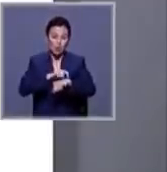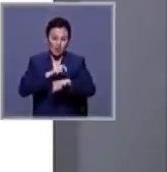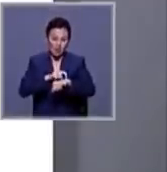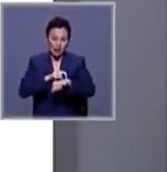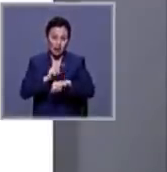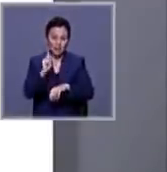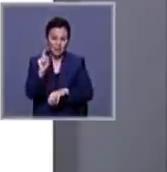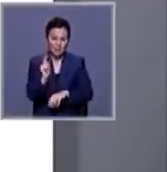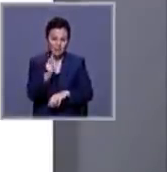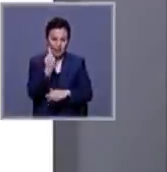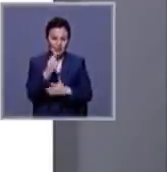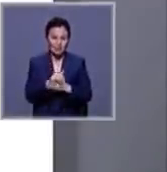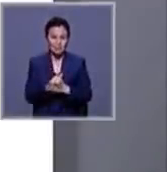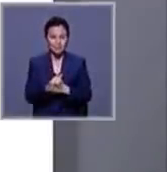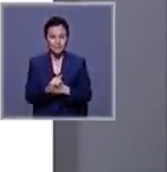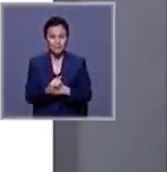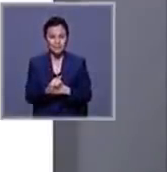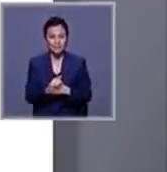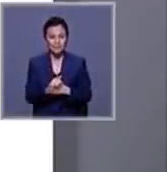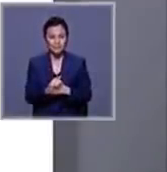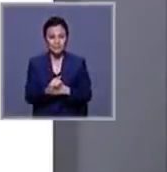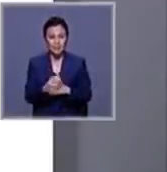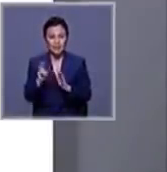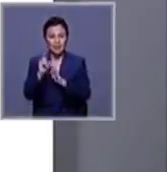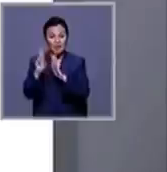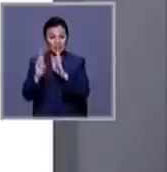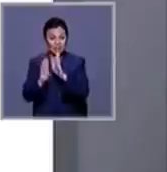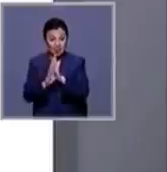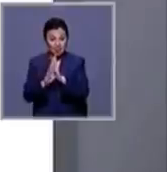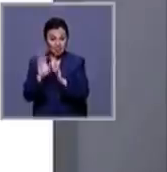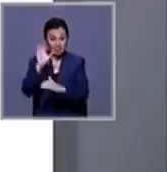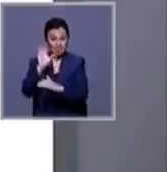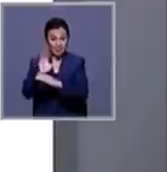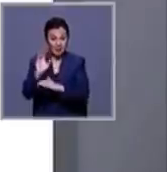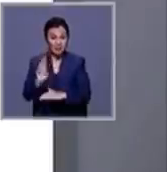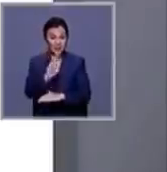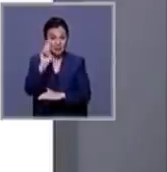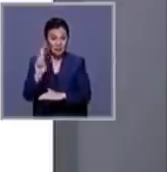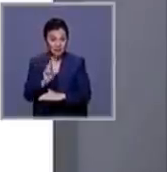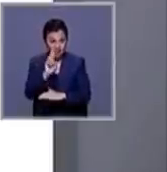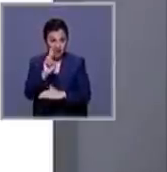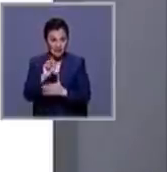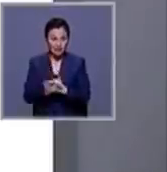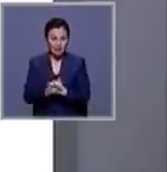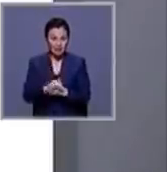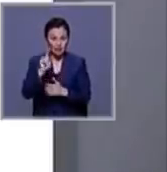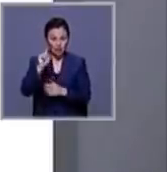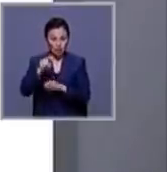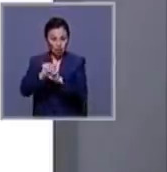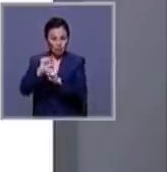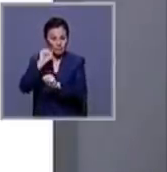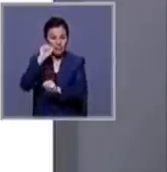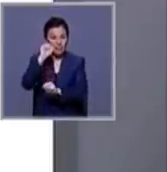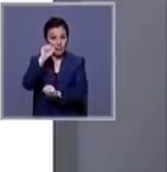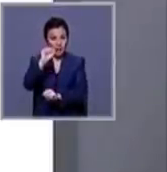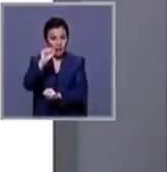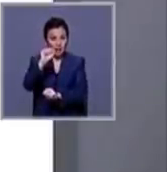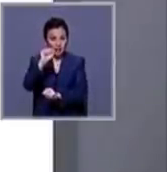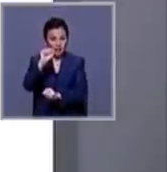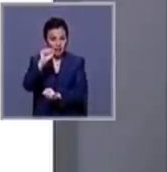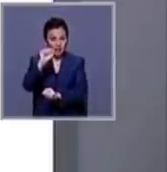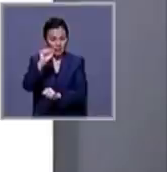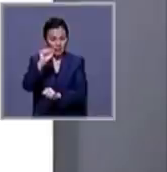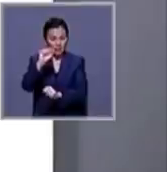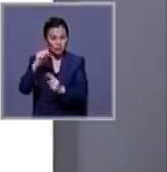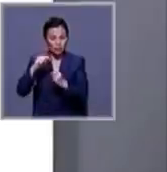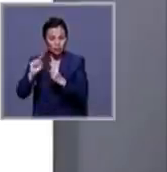ฮะก็คือว่าเขาบอกว่าหลังจากระเบียบนี้มีผลบังคับใช้เขาต้องประกาศวันลงทะเบียนองค์กร